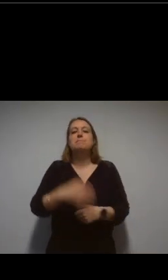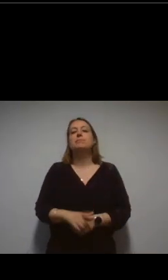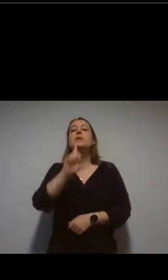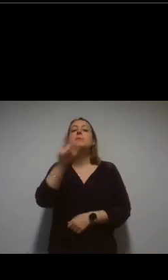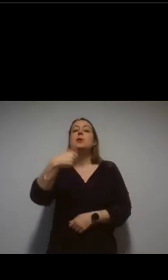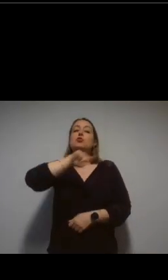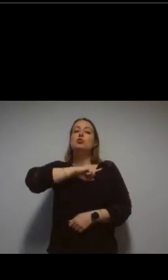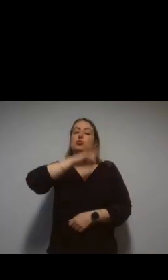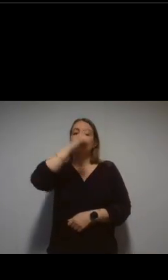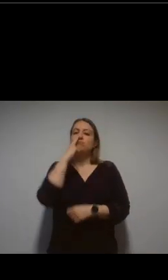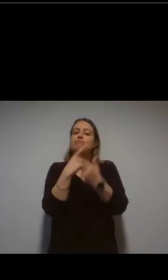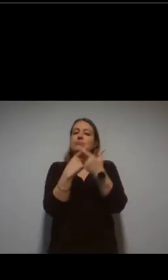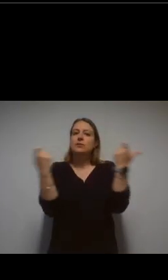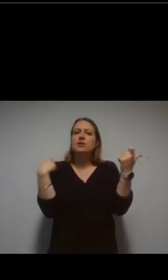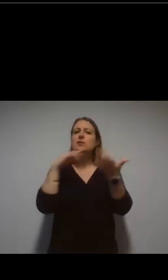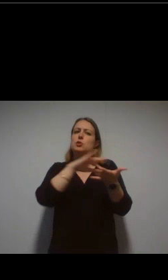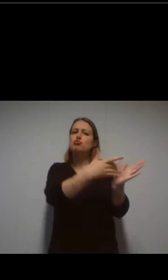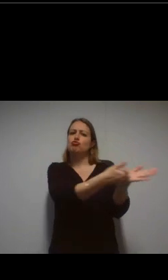la diversité. Aujourd'hui, on va